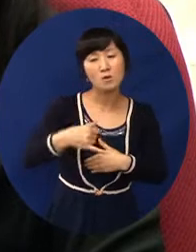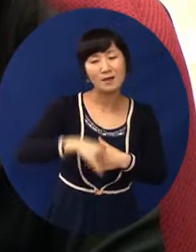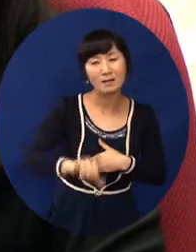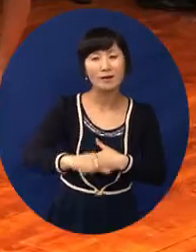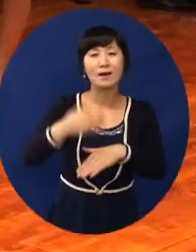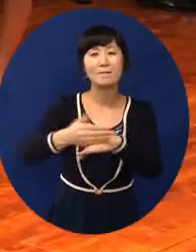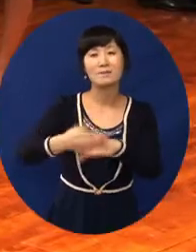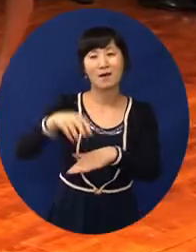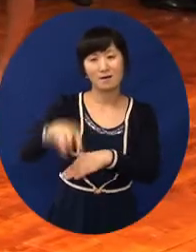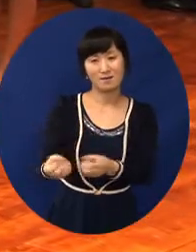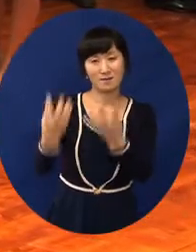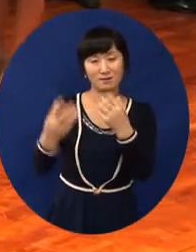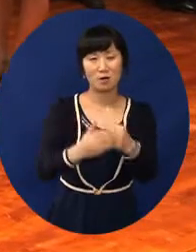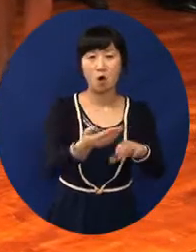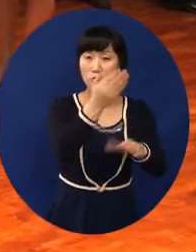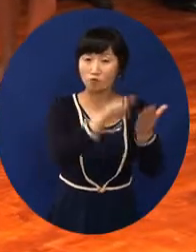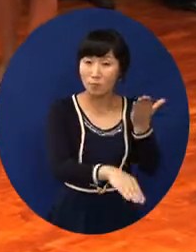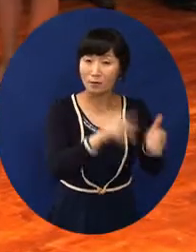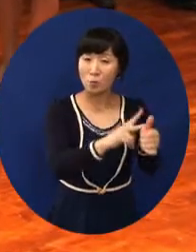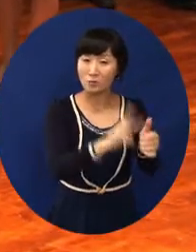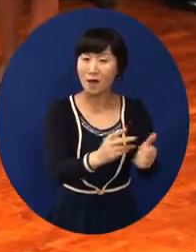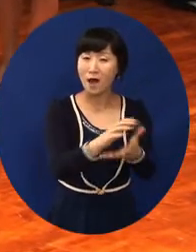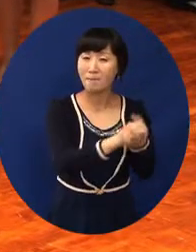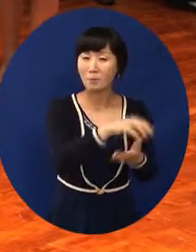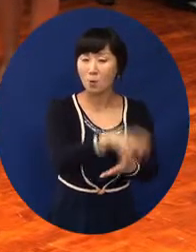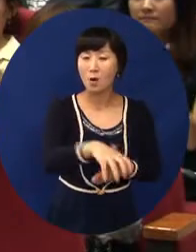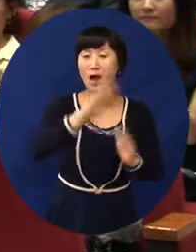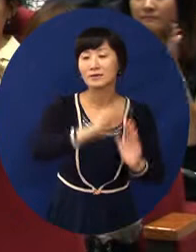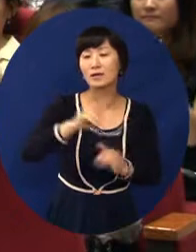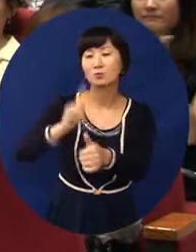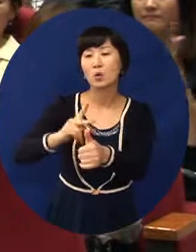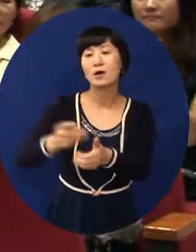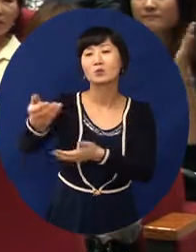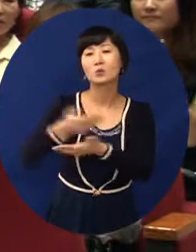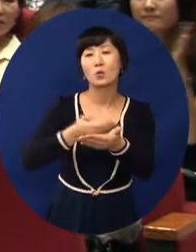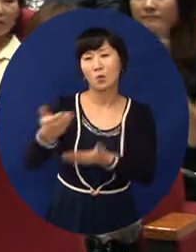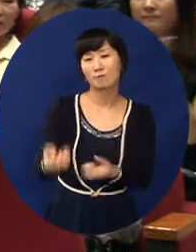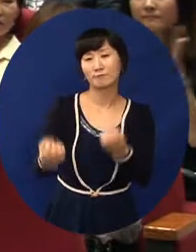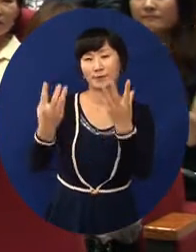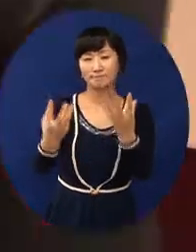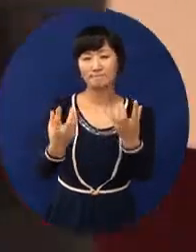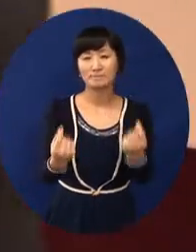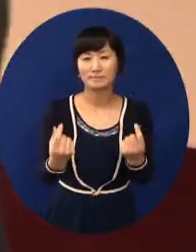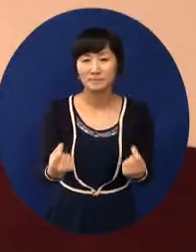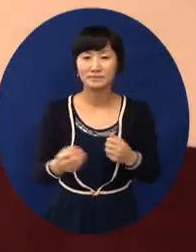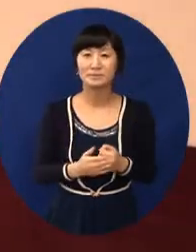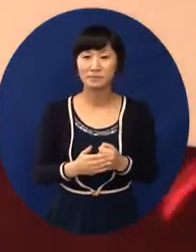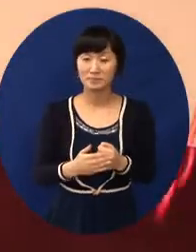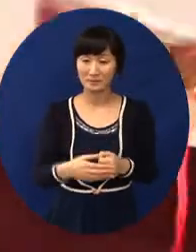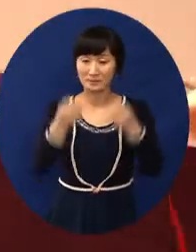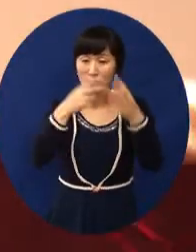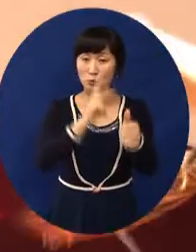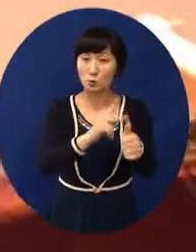간 감사의 장, 선후배 교사 간 화합의 장, 학생과 교사 간 소통의 장으로 꾸며졌습니다.